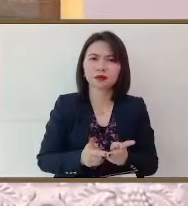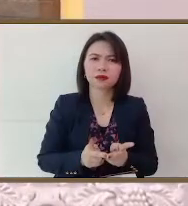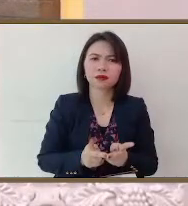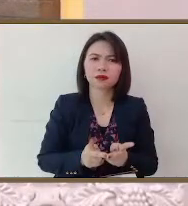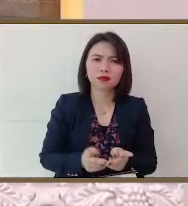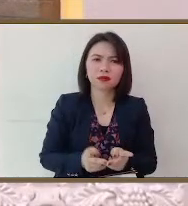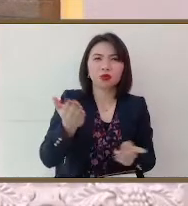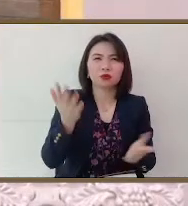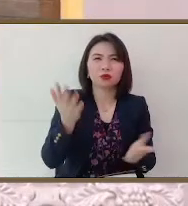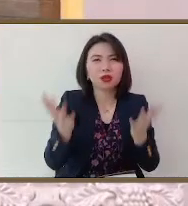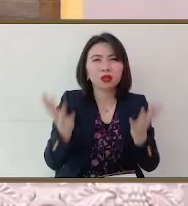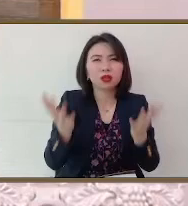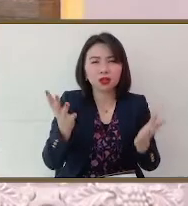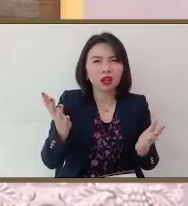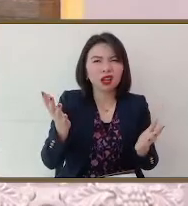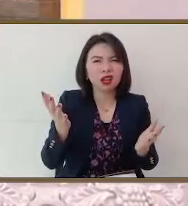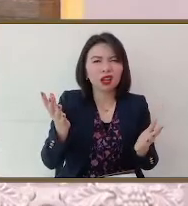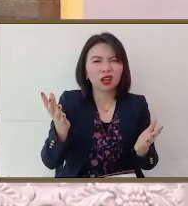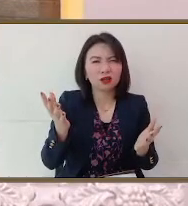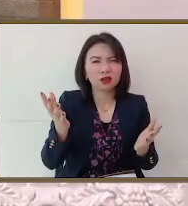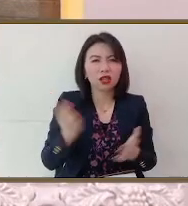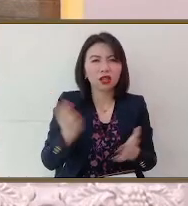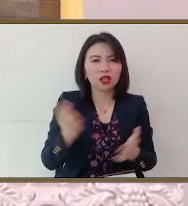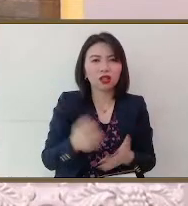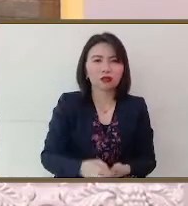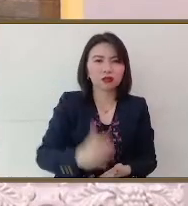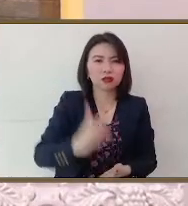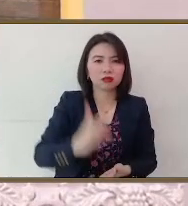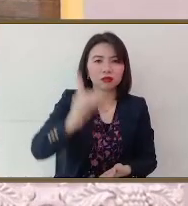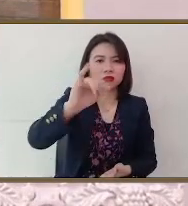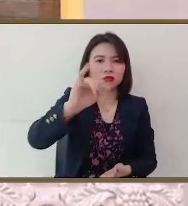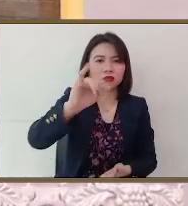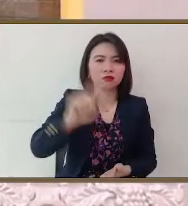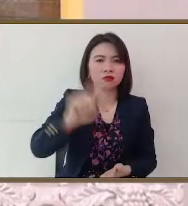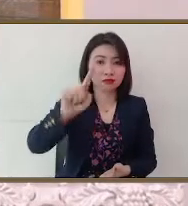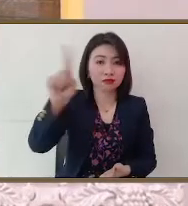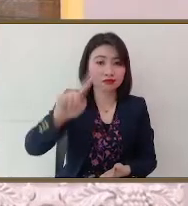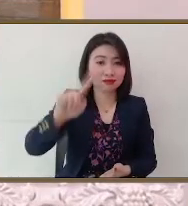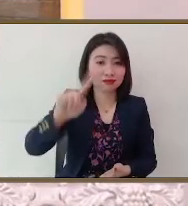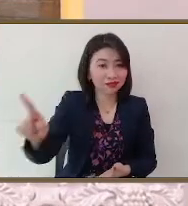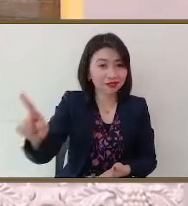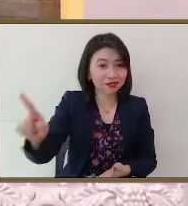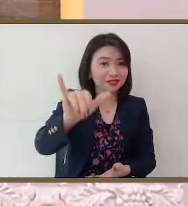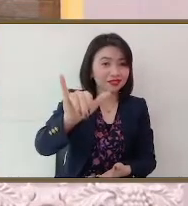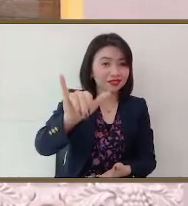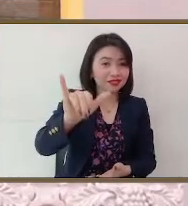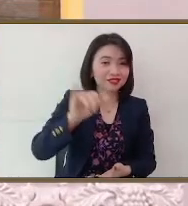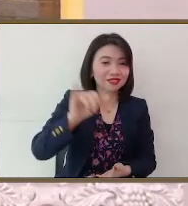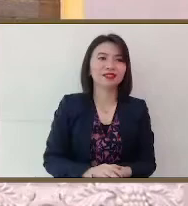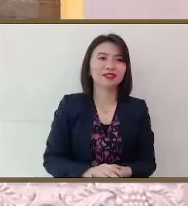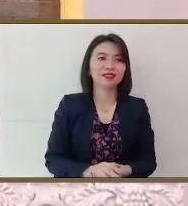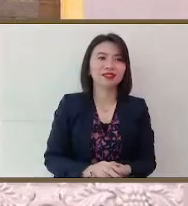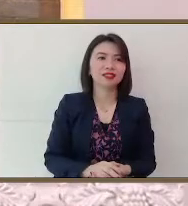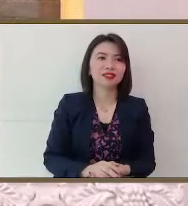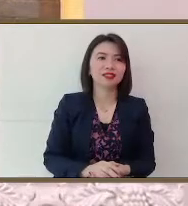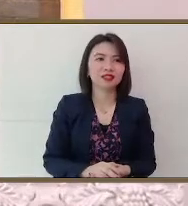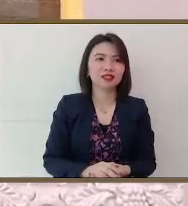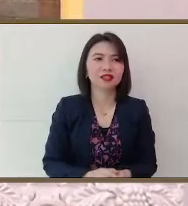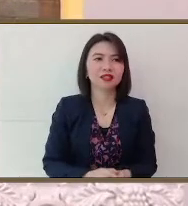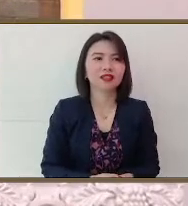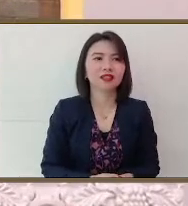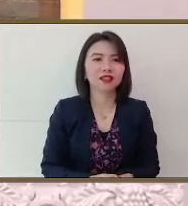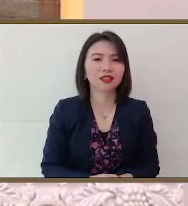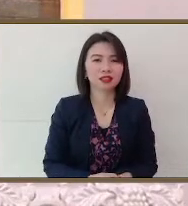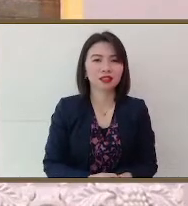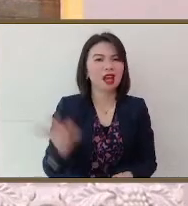na. Alright? Now, so, ganun kataas po yun, mga kapatid. Now, so, meron sa mga